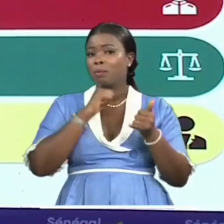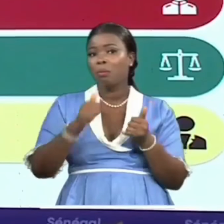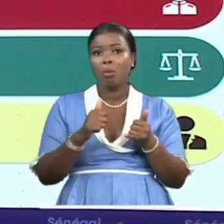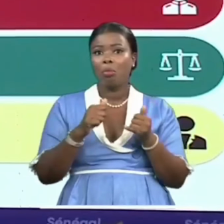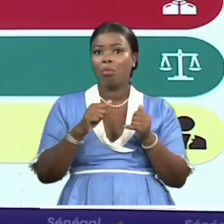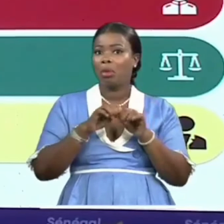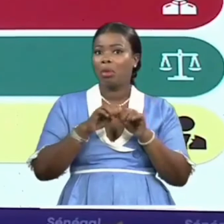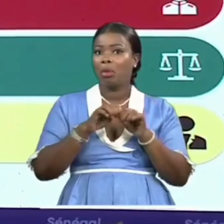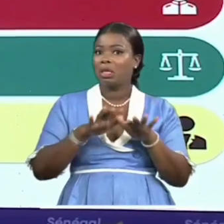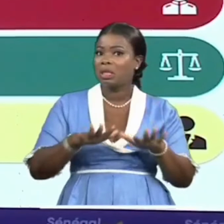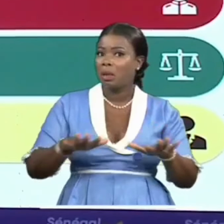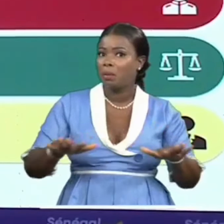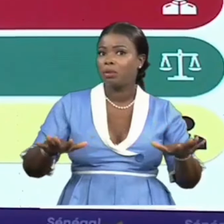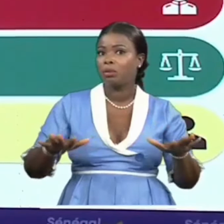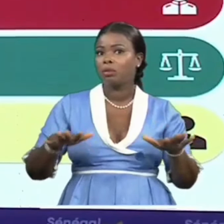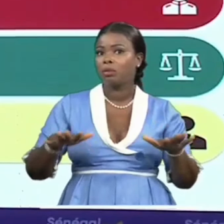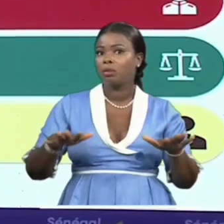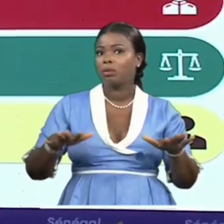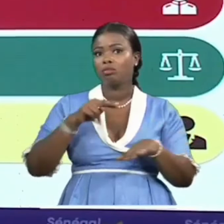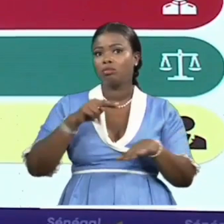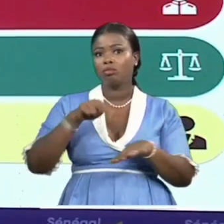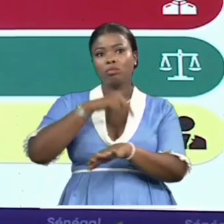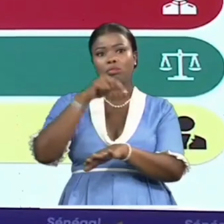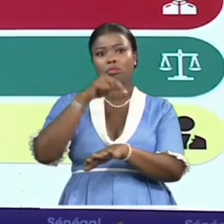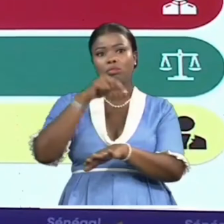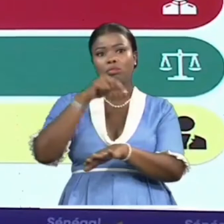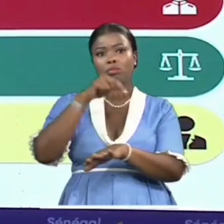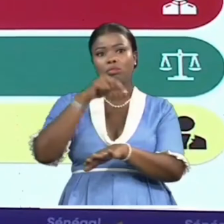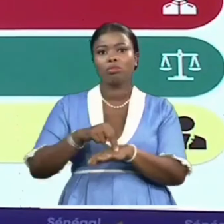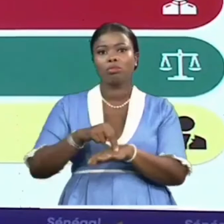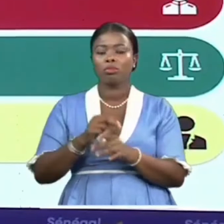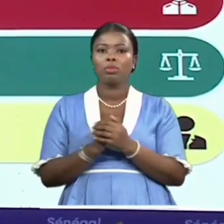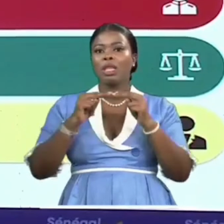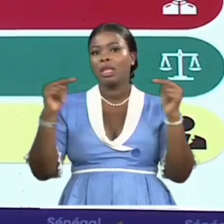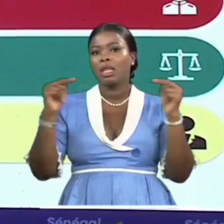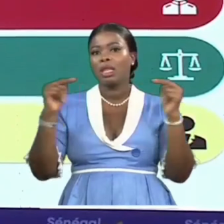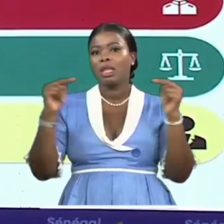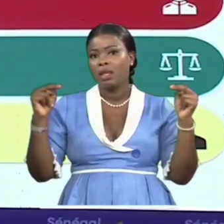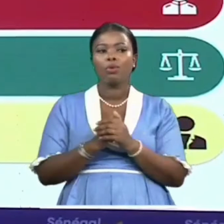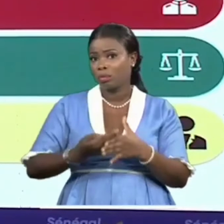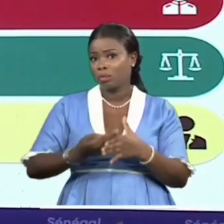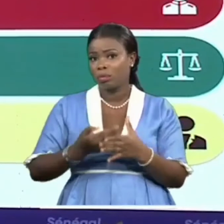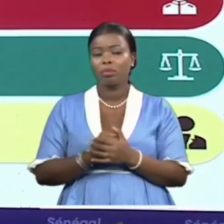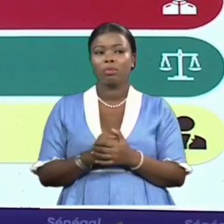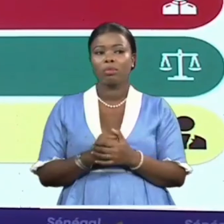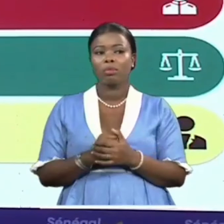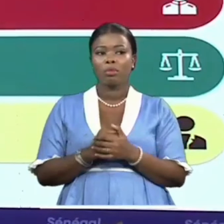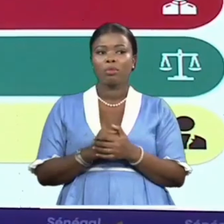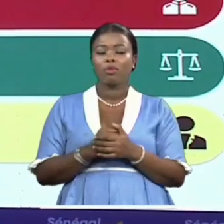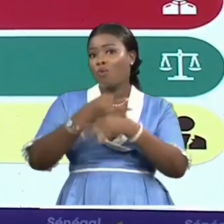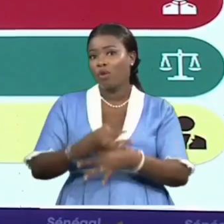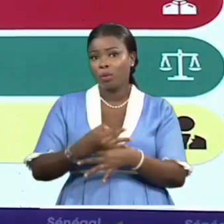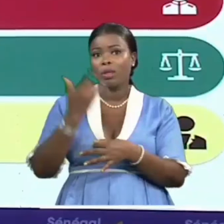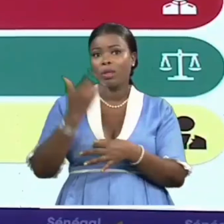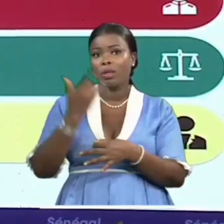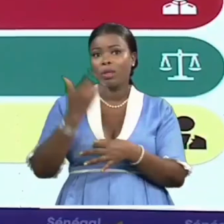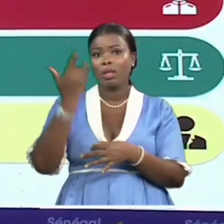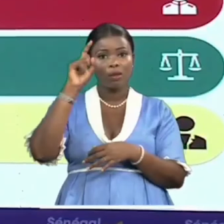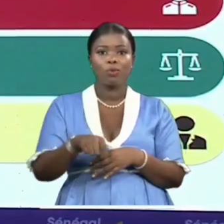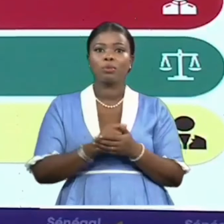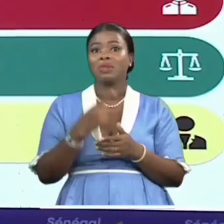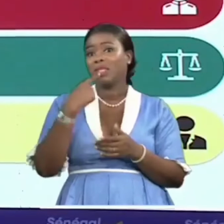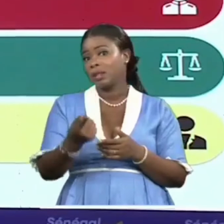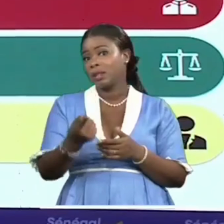et nous savons bien que au niveau régional comme international aujourd'hui les menaces sont fondamentales il faut les adresser c'est un des